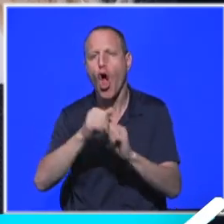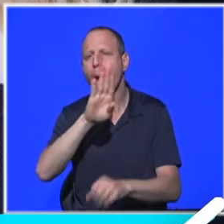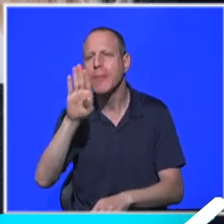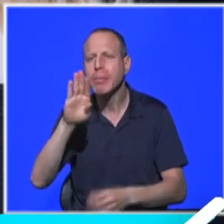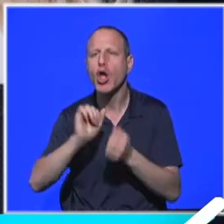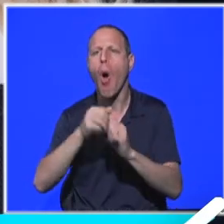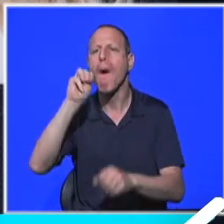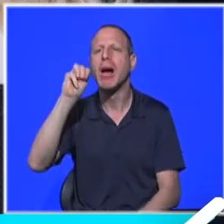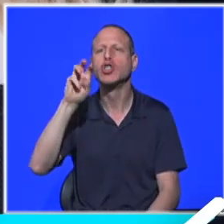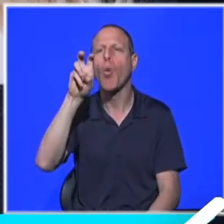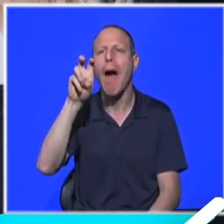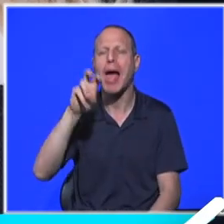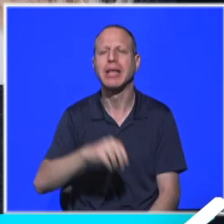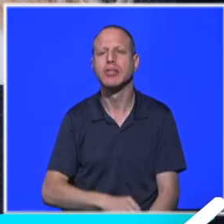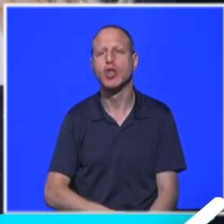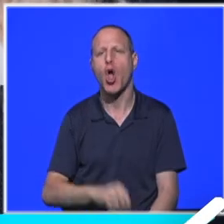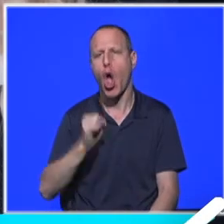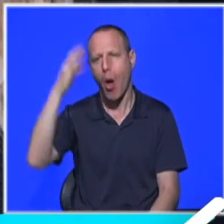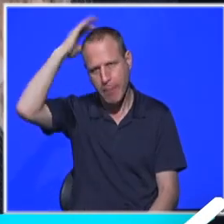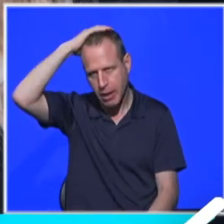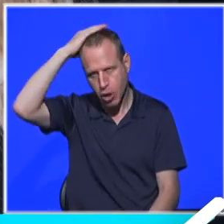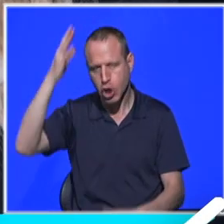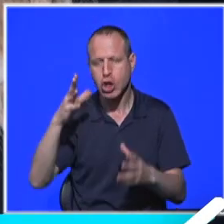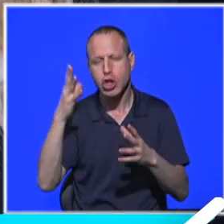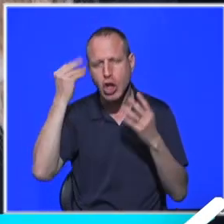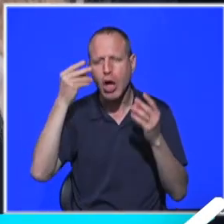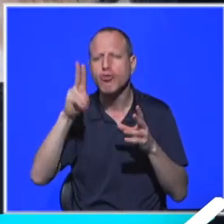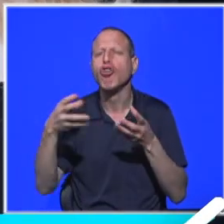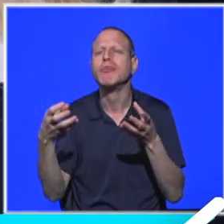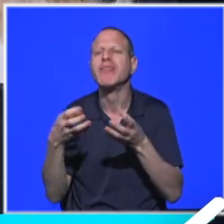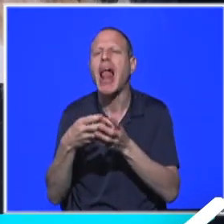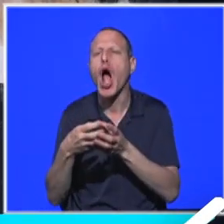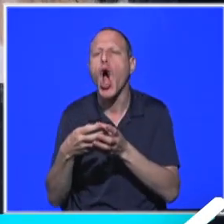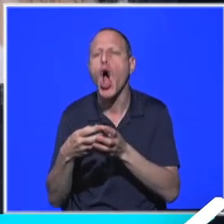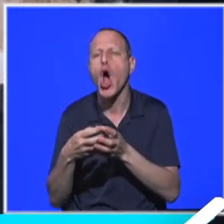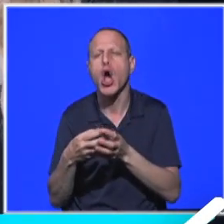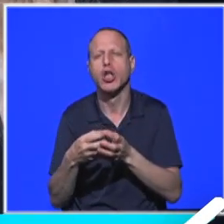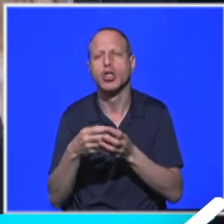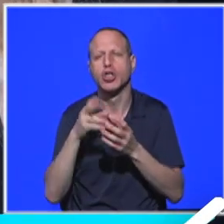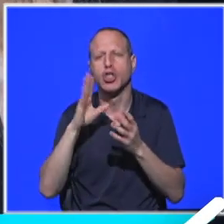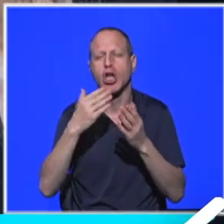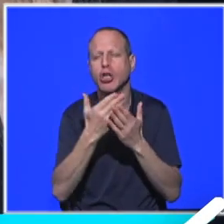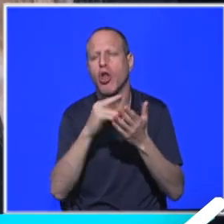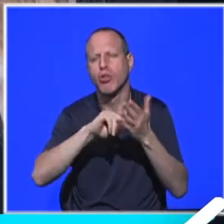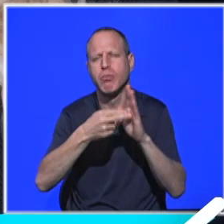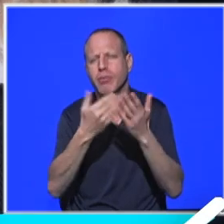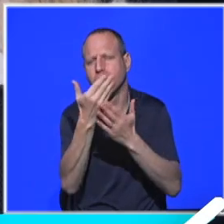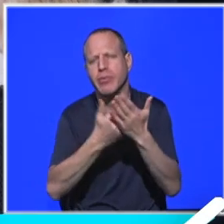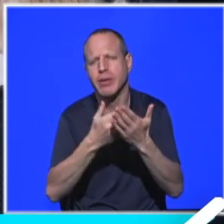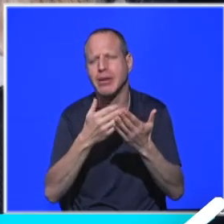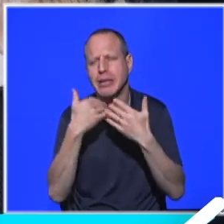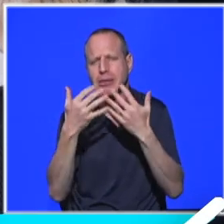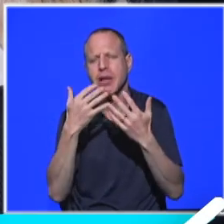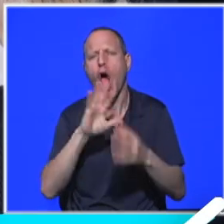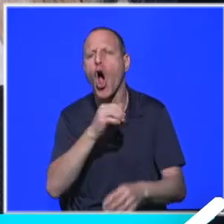נתניהו, או למנסור אבס, או לנפתלי בנט, שכחנו בכלל שיש מפלגות, שיש אין כלום. הכל אישי,